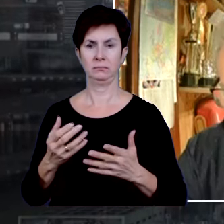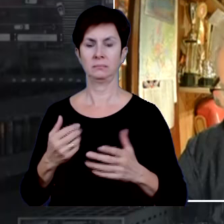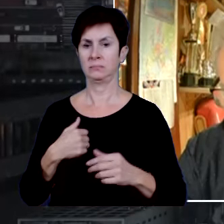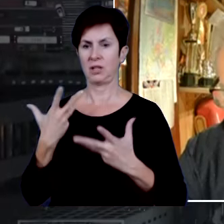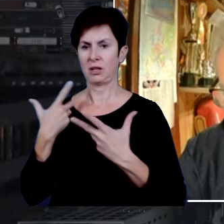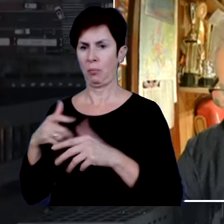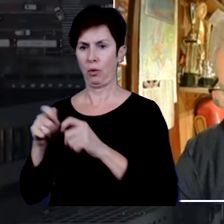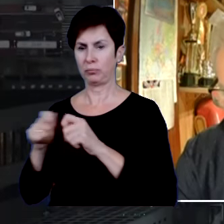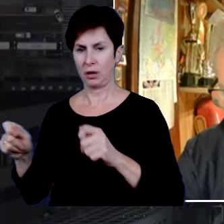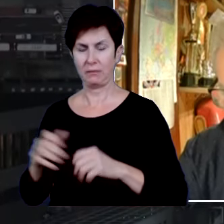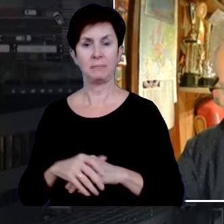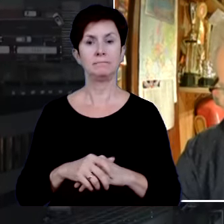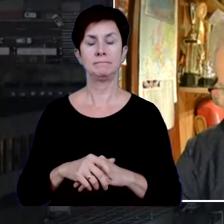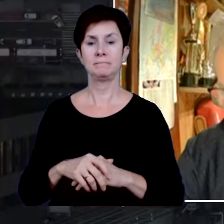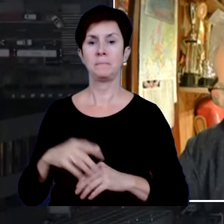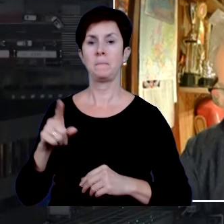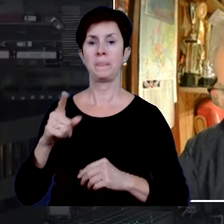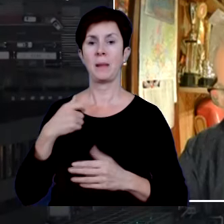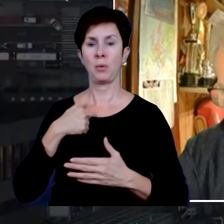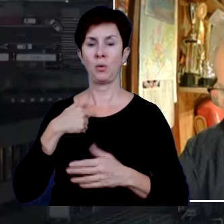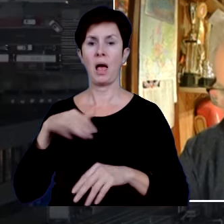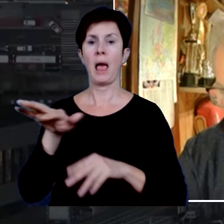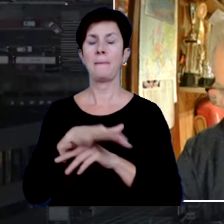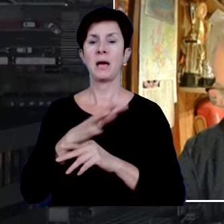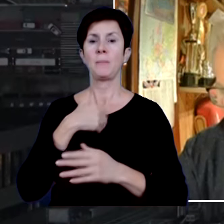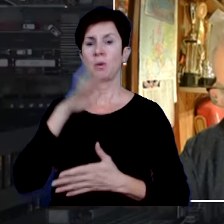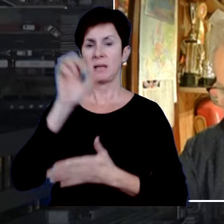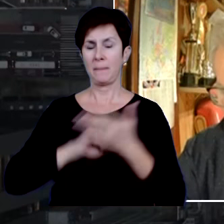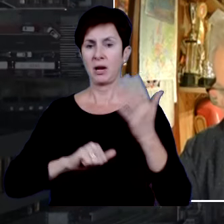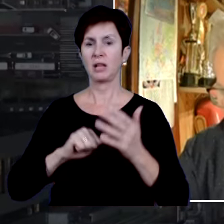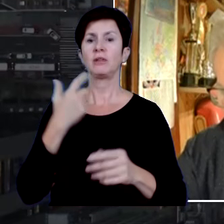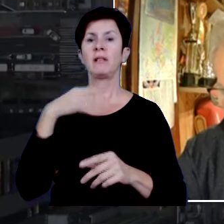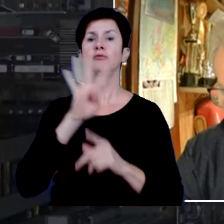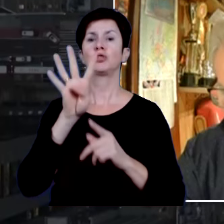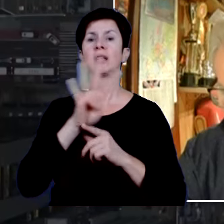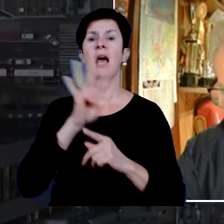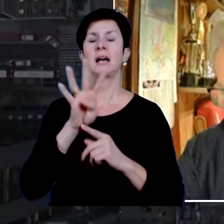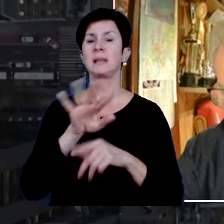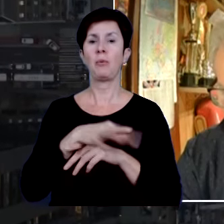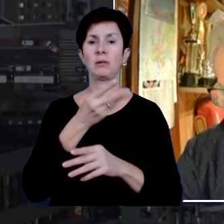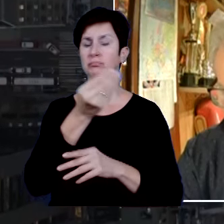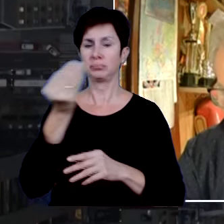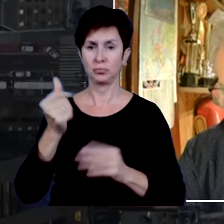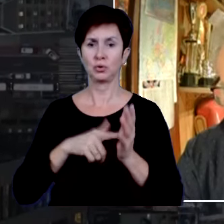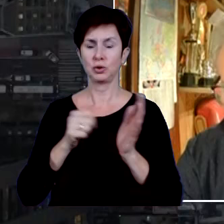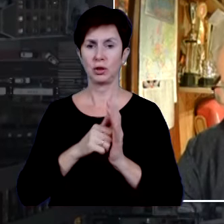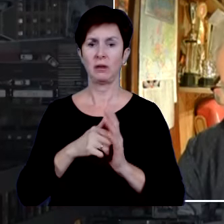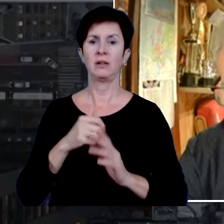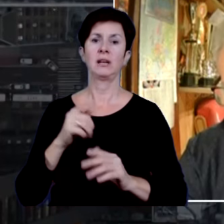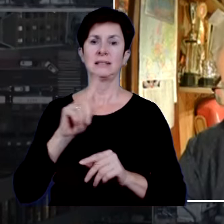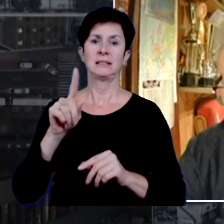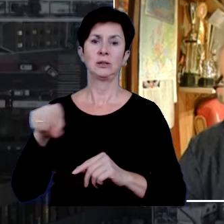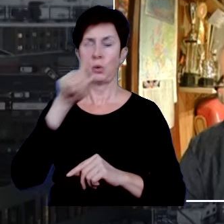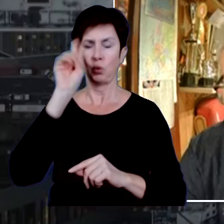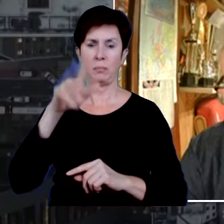Gdyby jeszcze doliczyć, ile państwo zabrali emerytom w ramach 14 emerytury, to wynika, że dalej są na minusie kilkaset złotych,